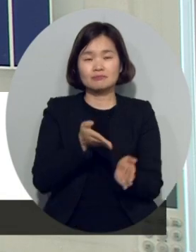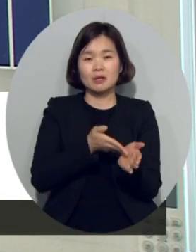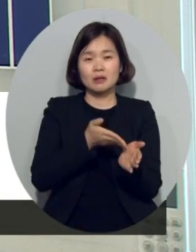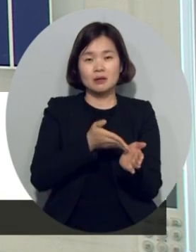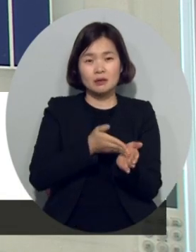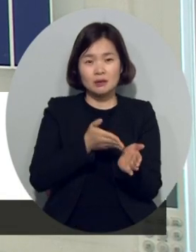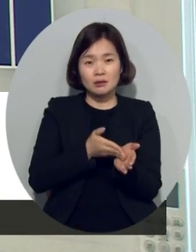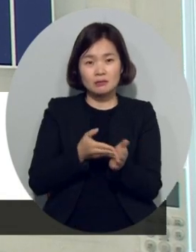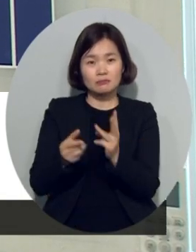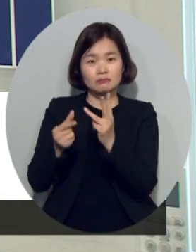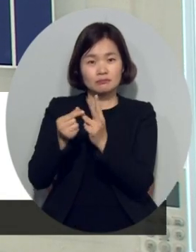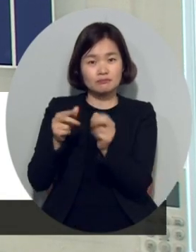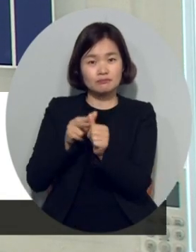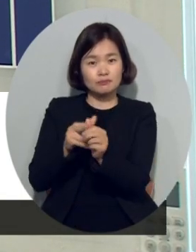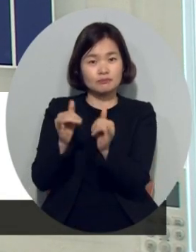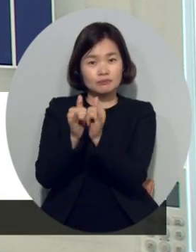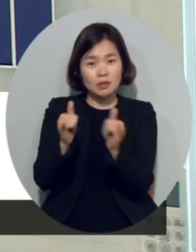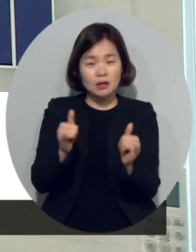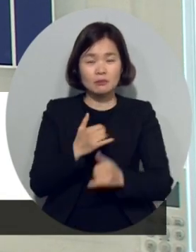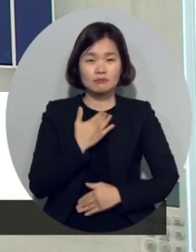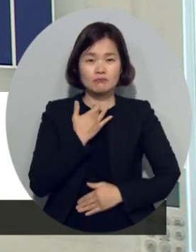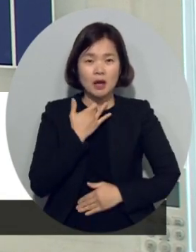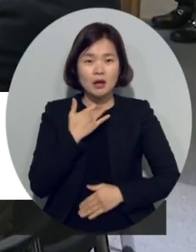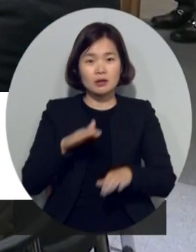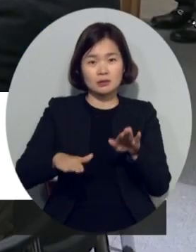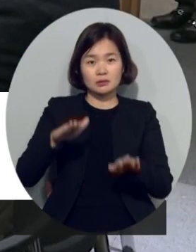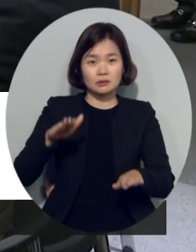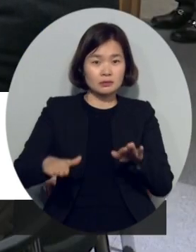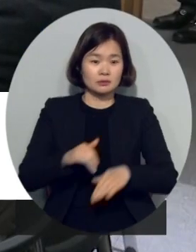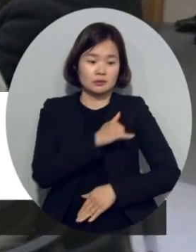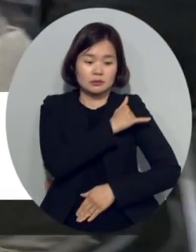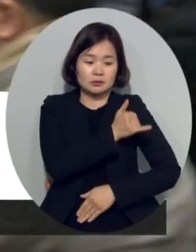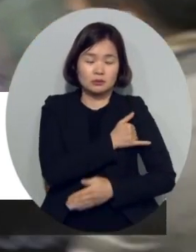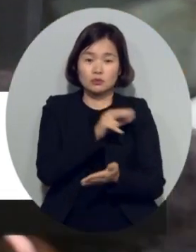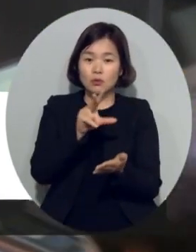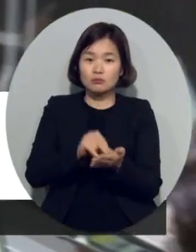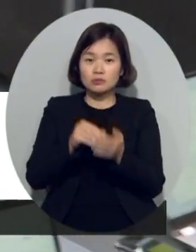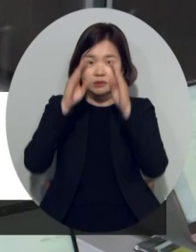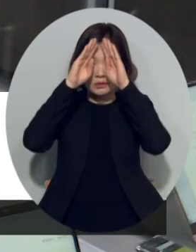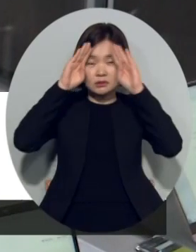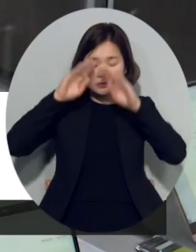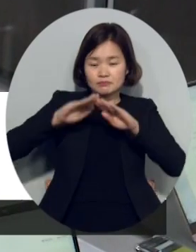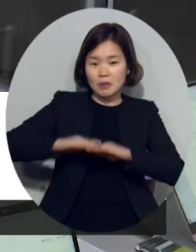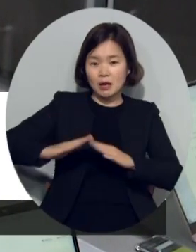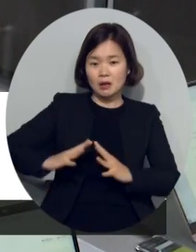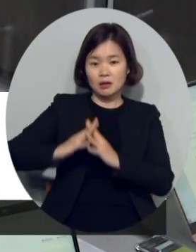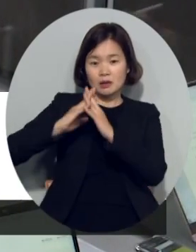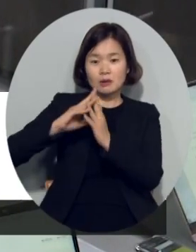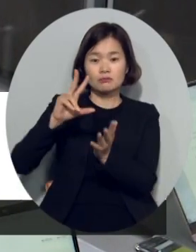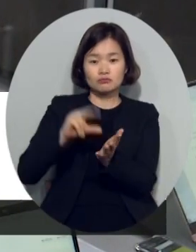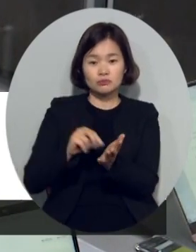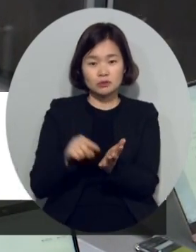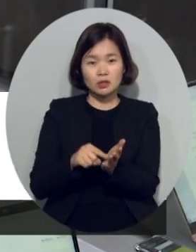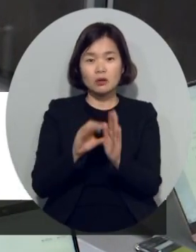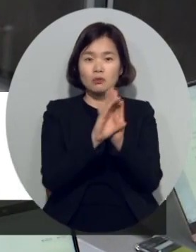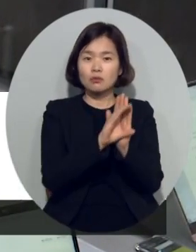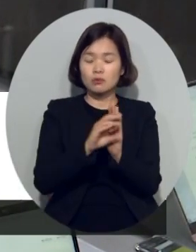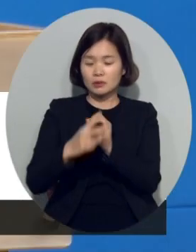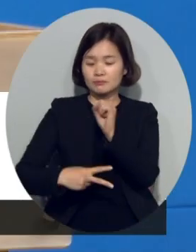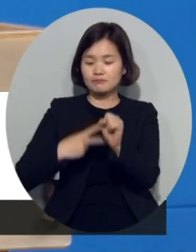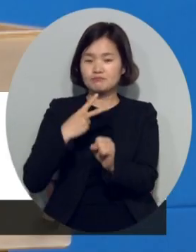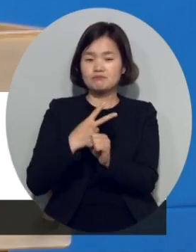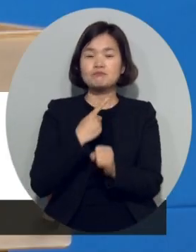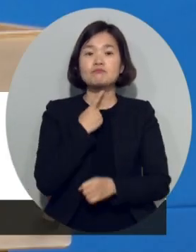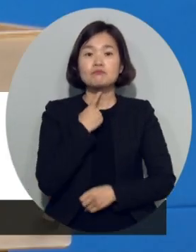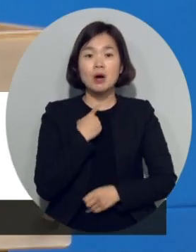나서겠다는 사람이 혐오와 차별 인권 문제 인 이슬람사원 건립과 코론 알고 사태를 2년간 겪으면서도